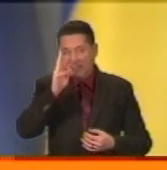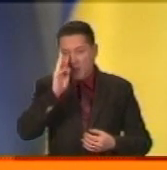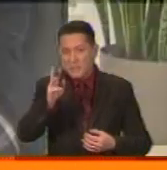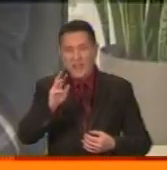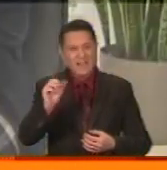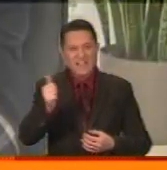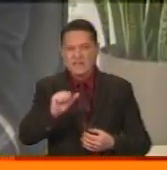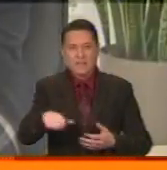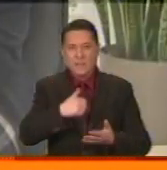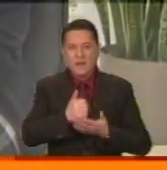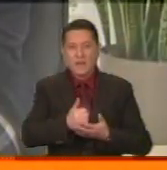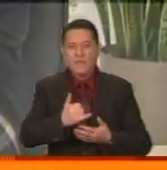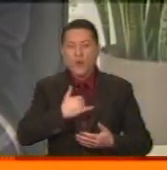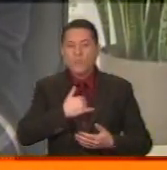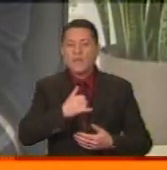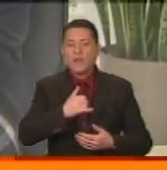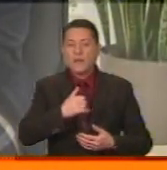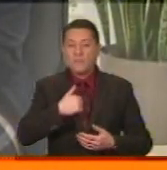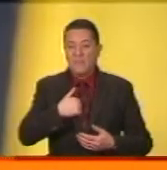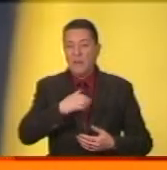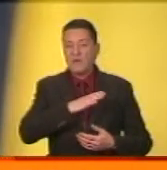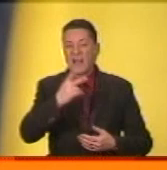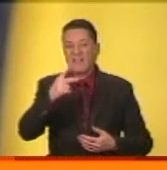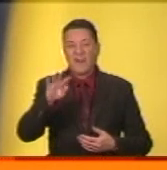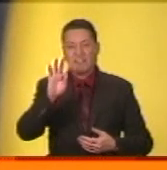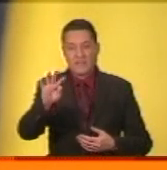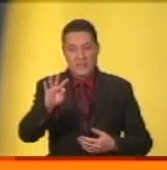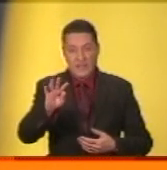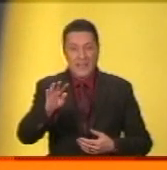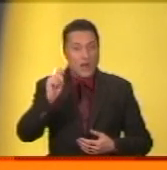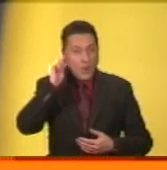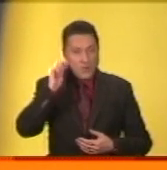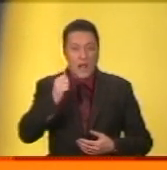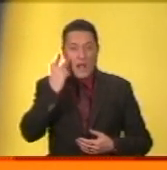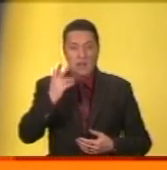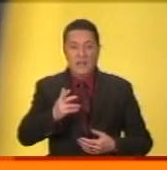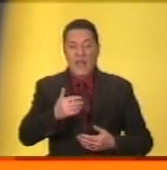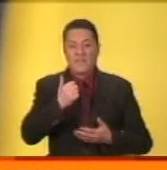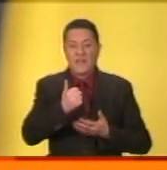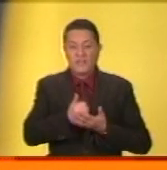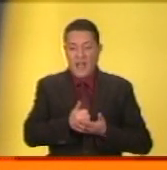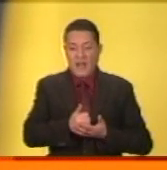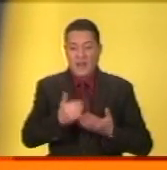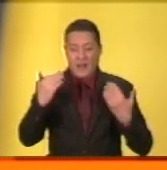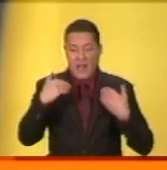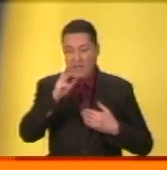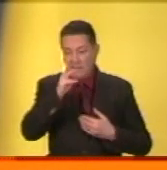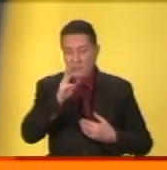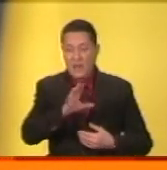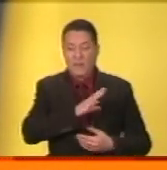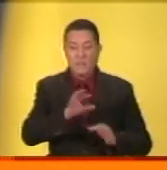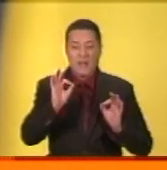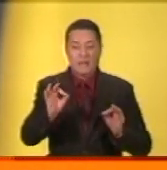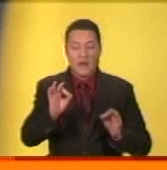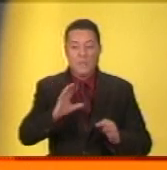самое главное. Мне было 24, когда я стала начальником администрации Министерства безопасности. Зарплата была нормальная, как бы,